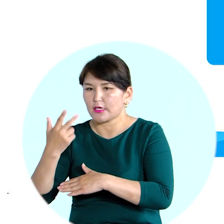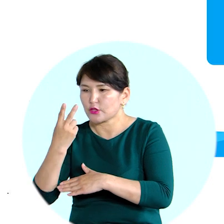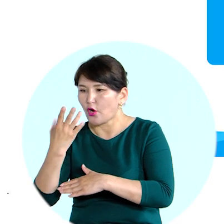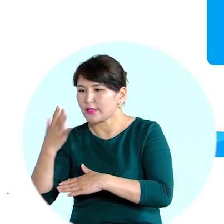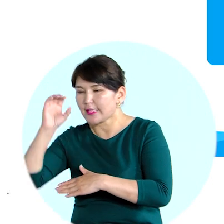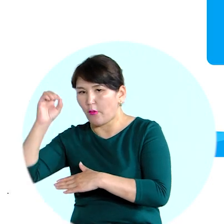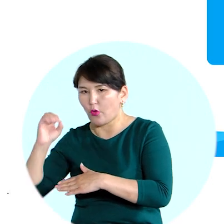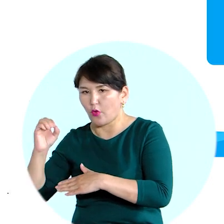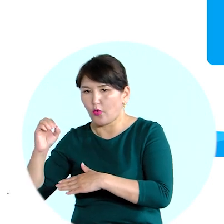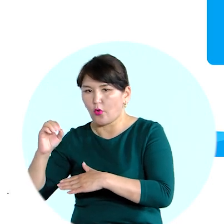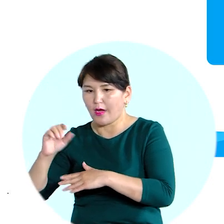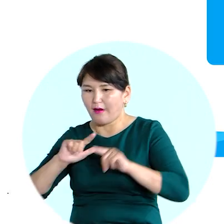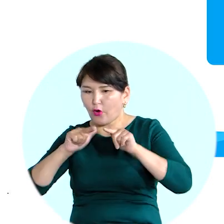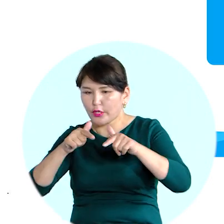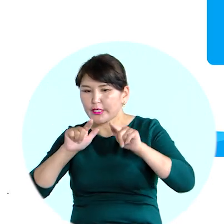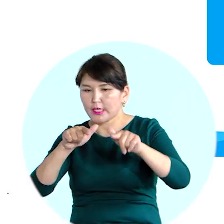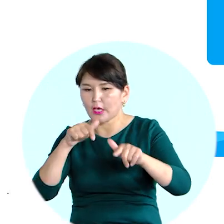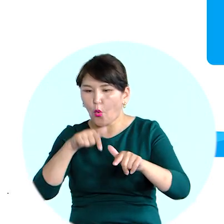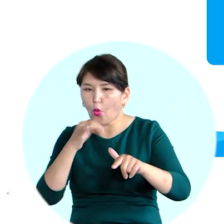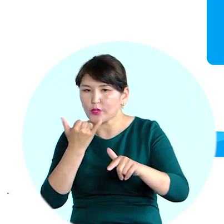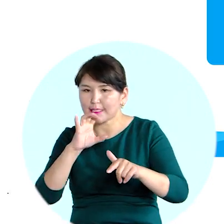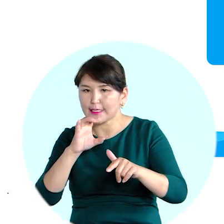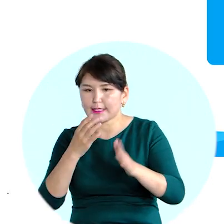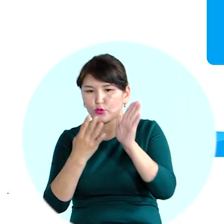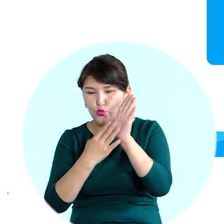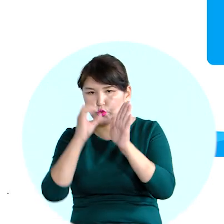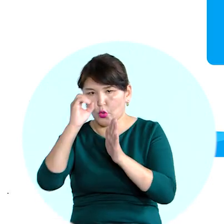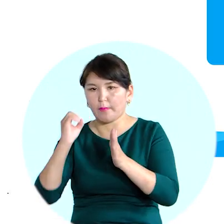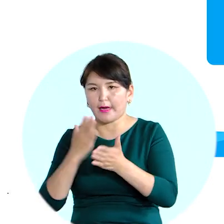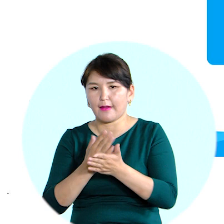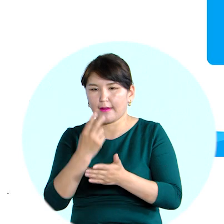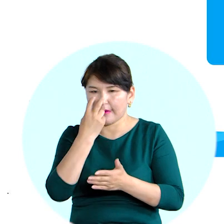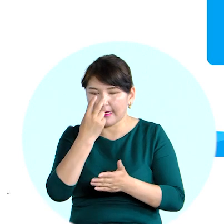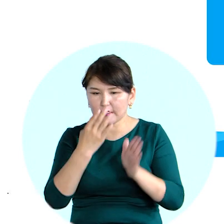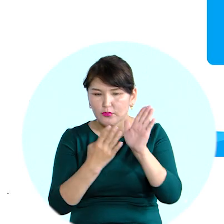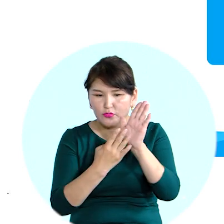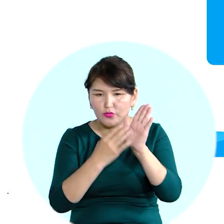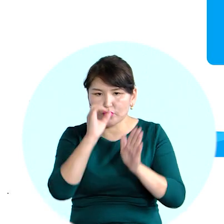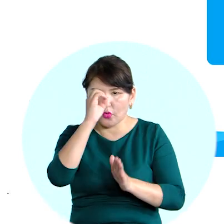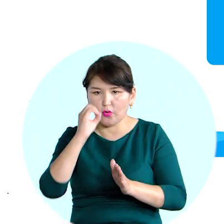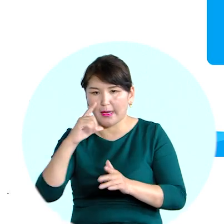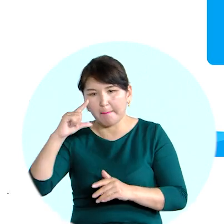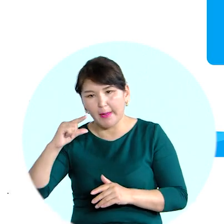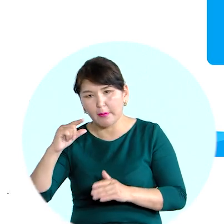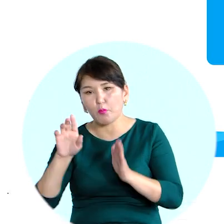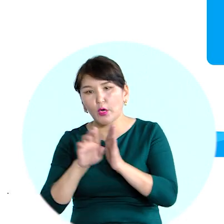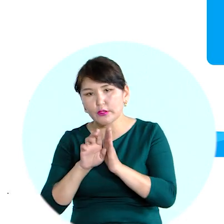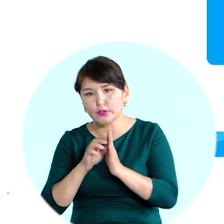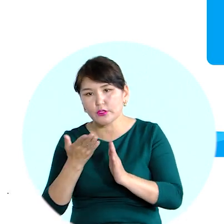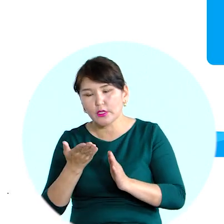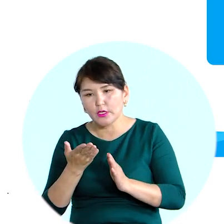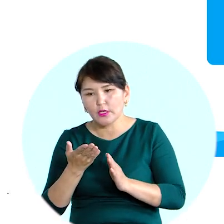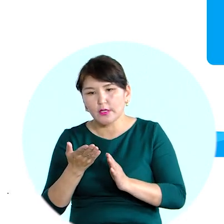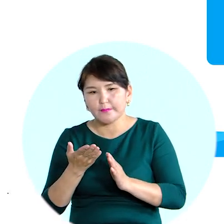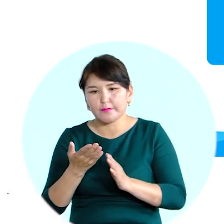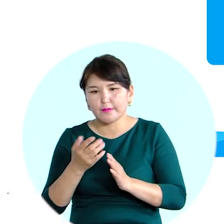болвол зөөврийн машинаар хэрэглэж байгаа одоо хувь нь 36%, худгаас авч байгаа нь 25%. За